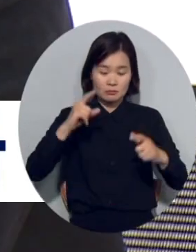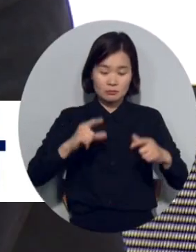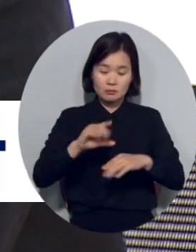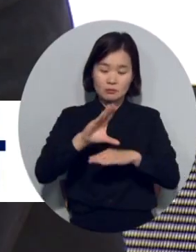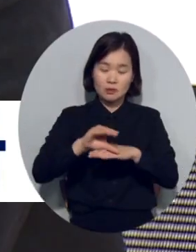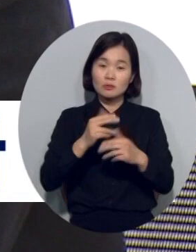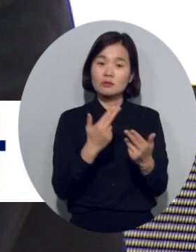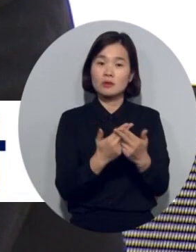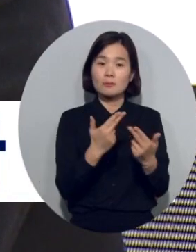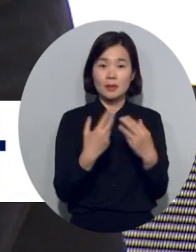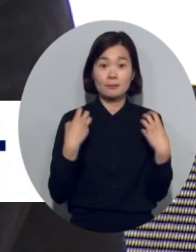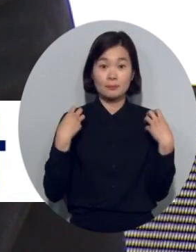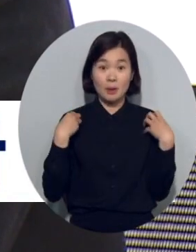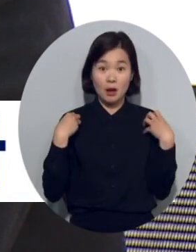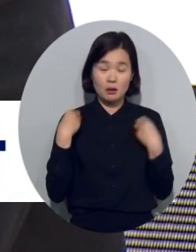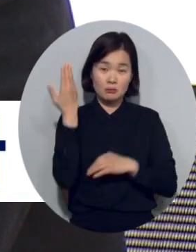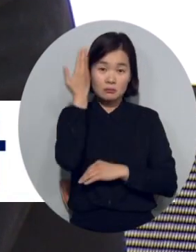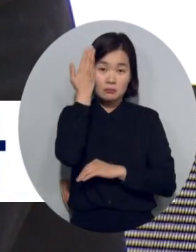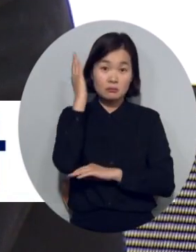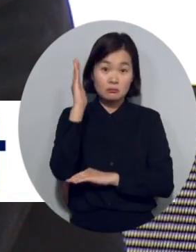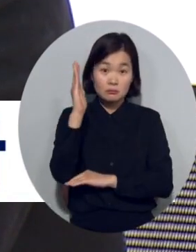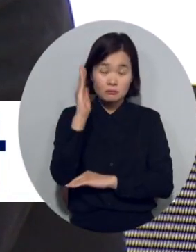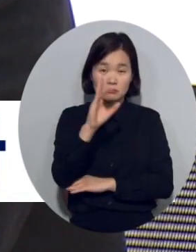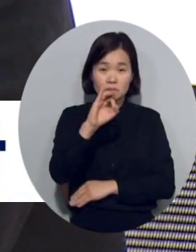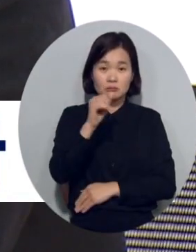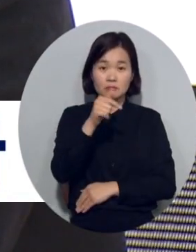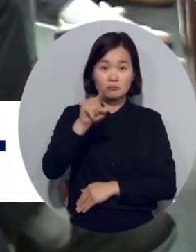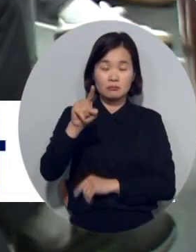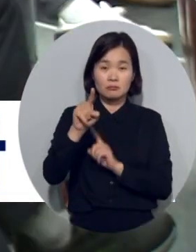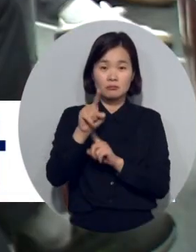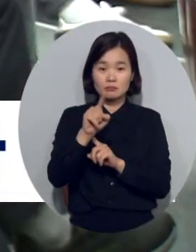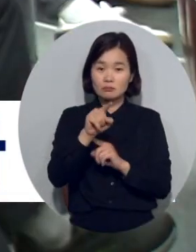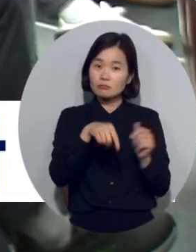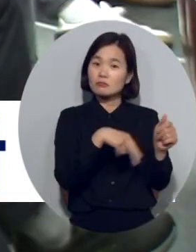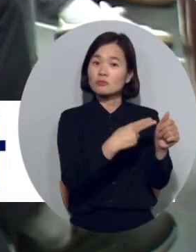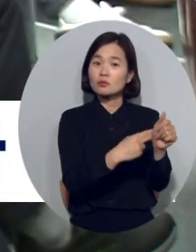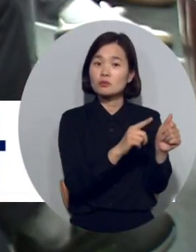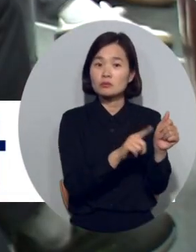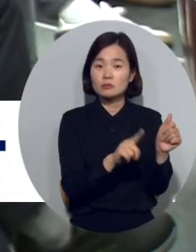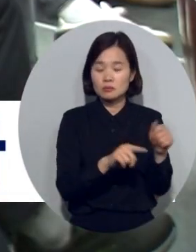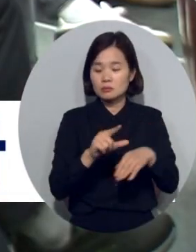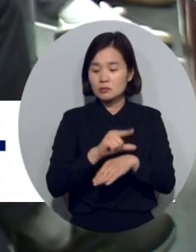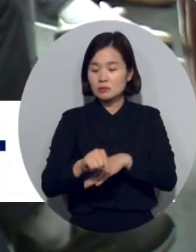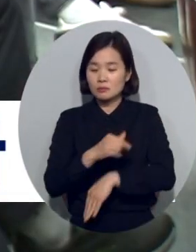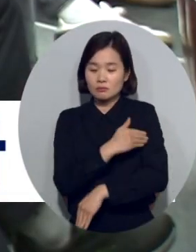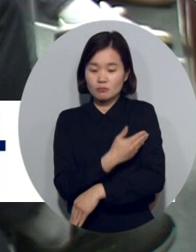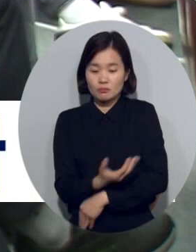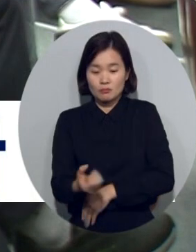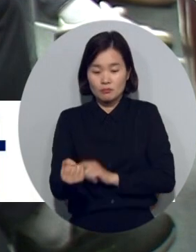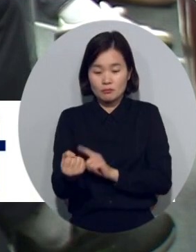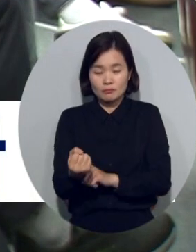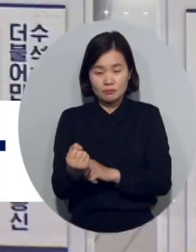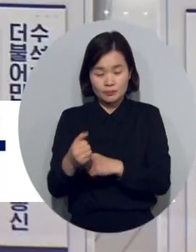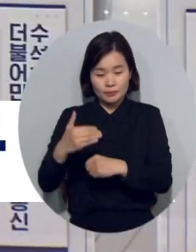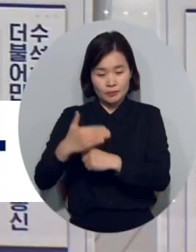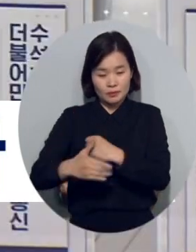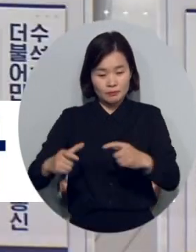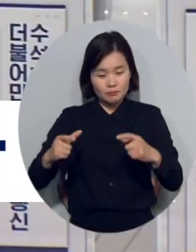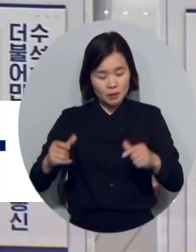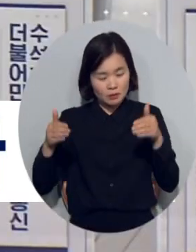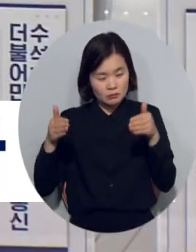한국지역방송협회가 주관한 오늘 세미나에서 인하대학교 이기우 교수는 지방분권으로 지역적 이슈가